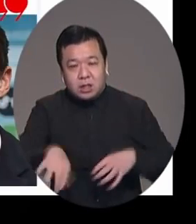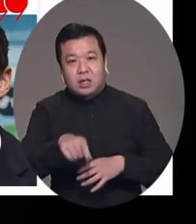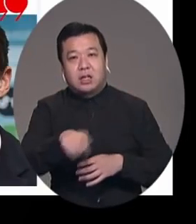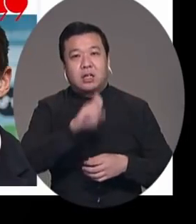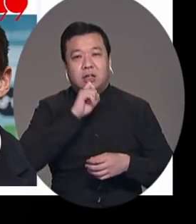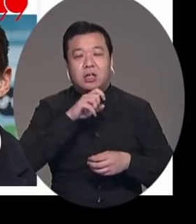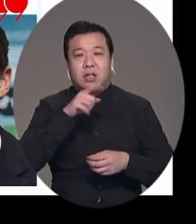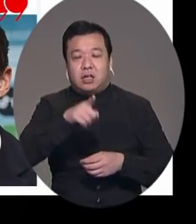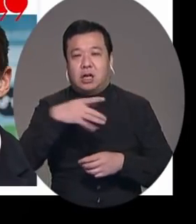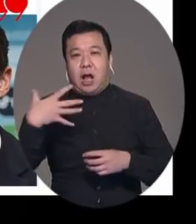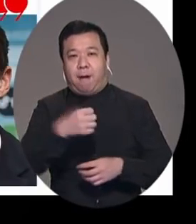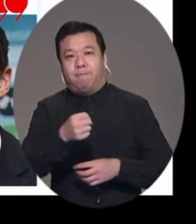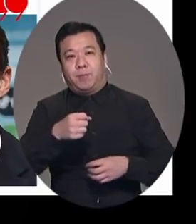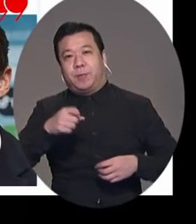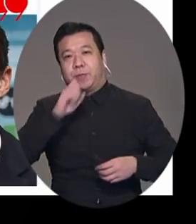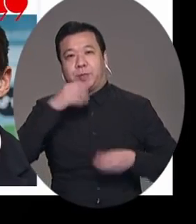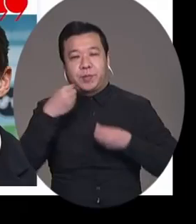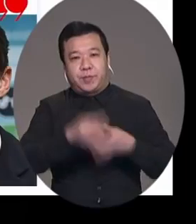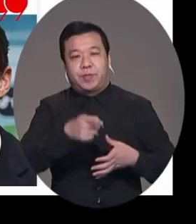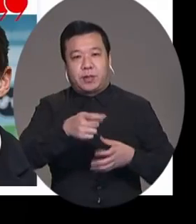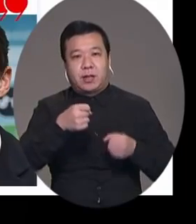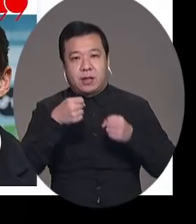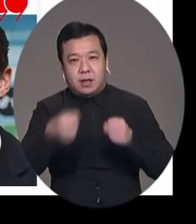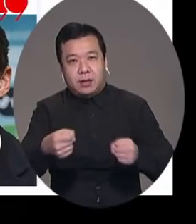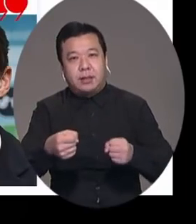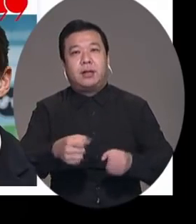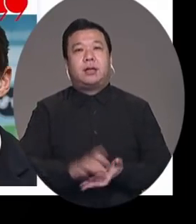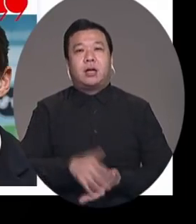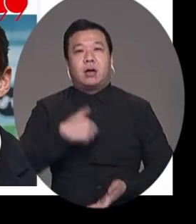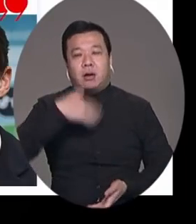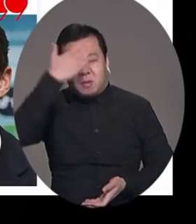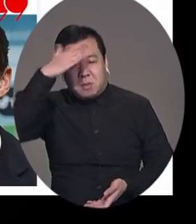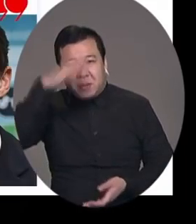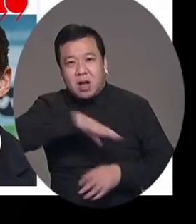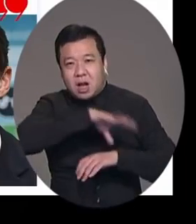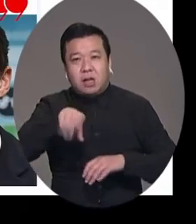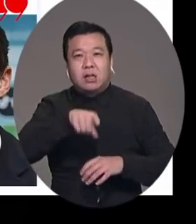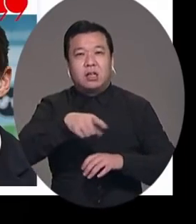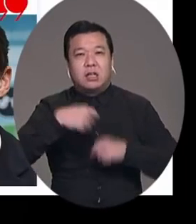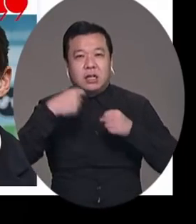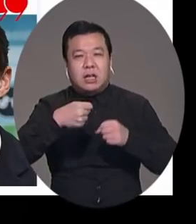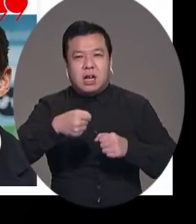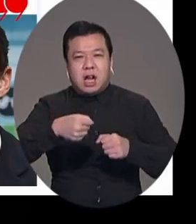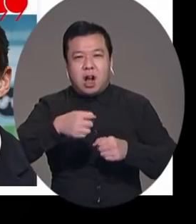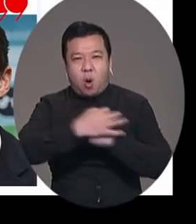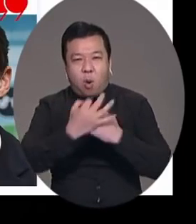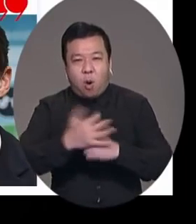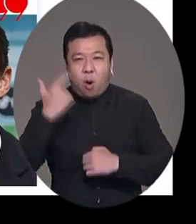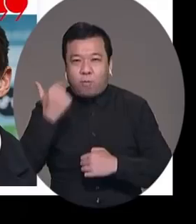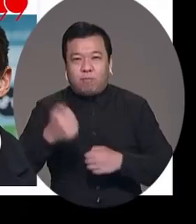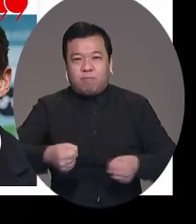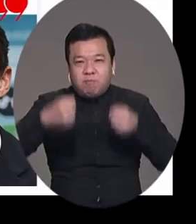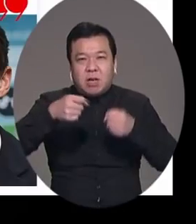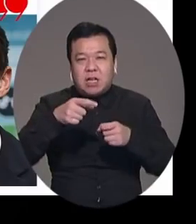他向当时的队长卜比摩亚颁发奖杯。他明白赢得一项重要的国际